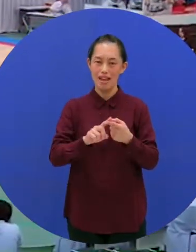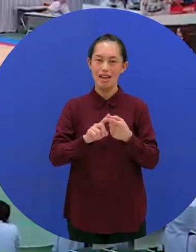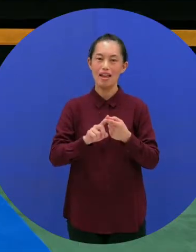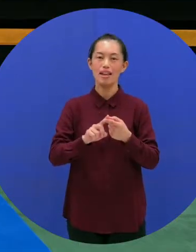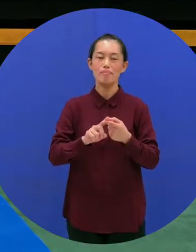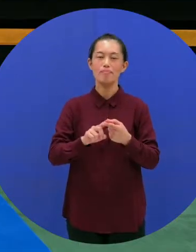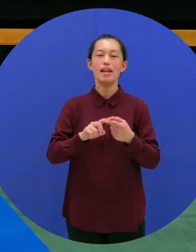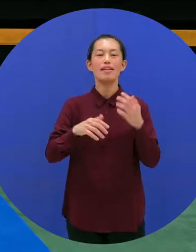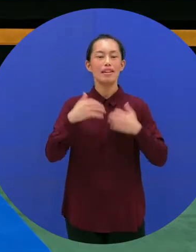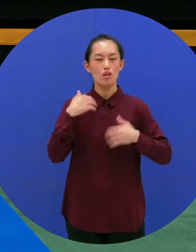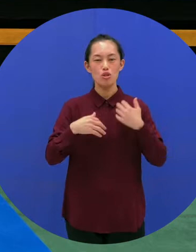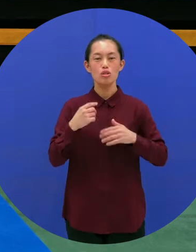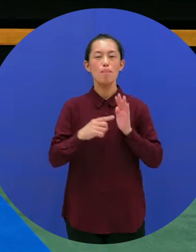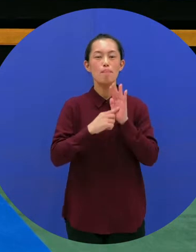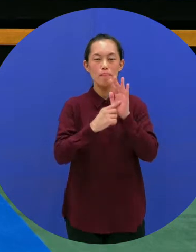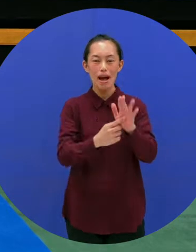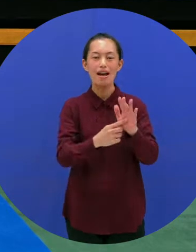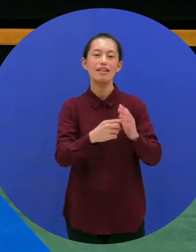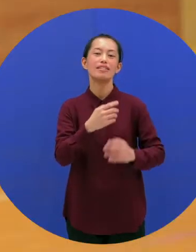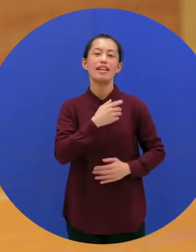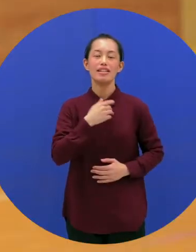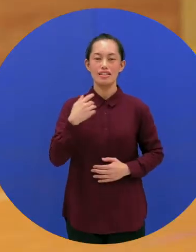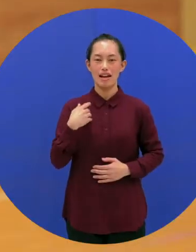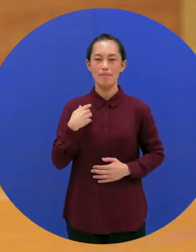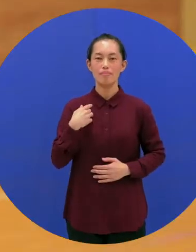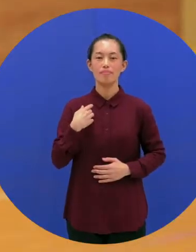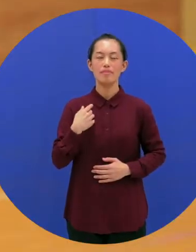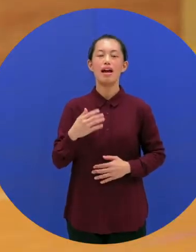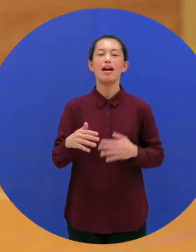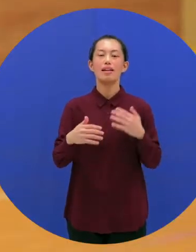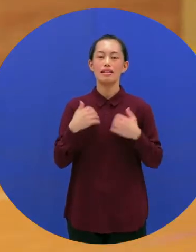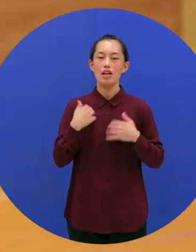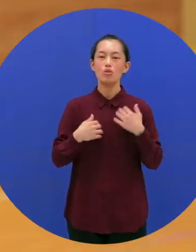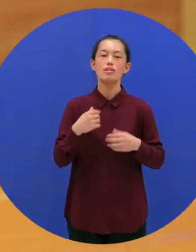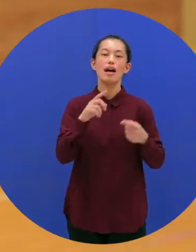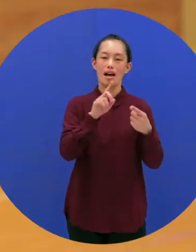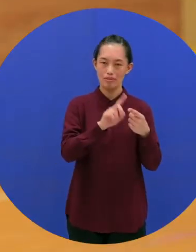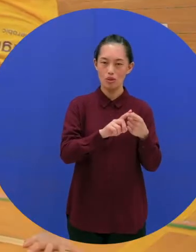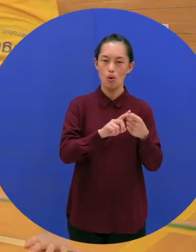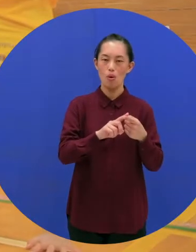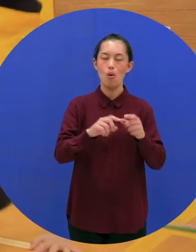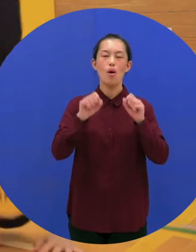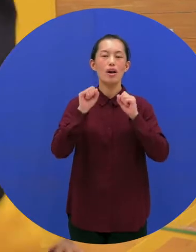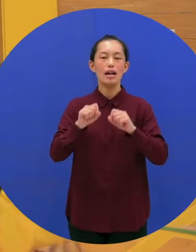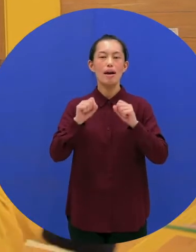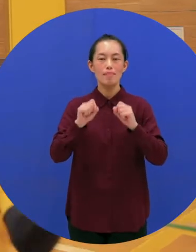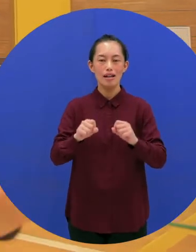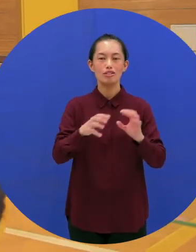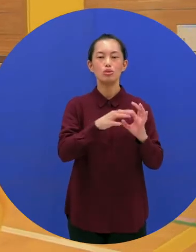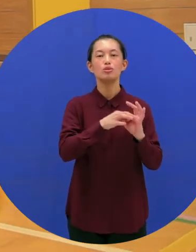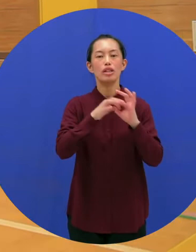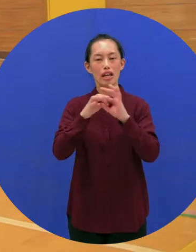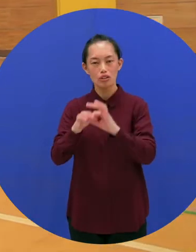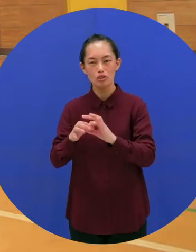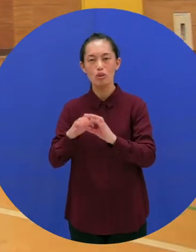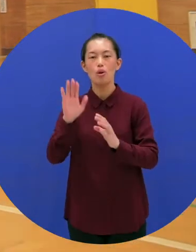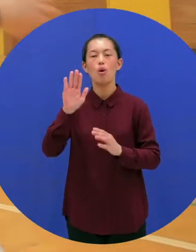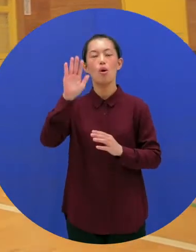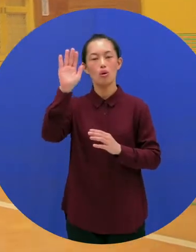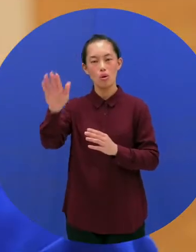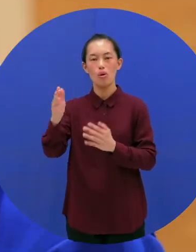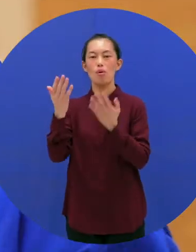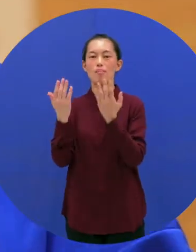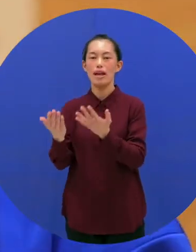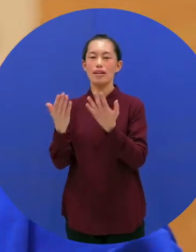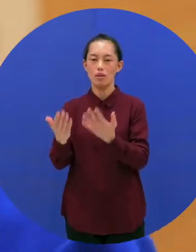せて楽しく演技をすることができました。このチームの後輩たちに、このエアロビックの楽しさと